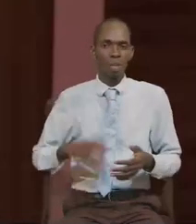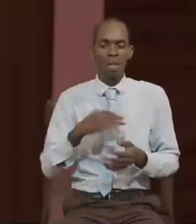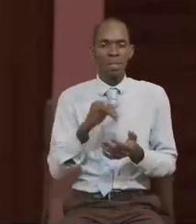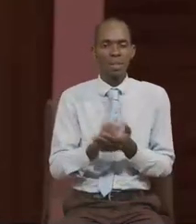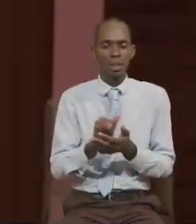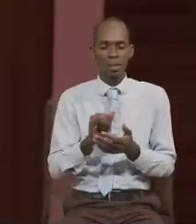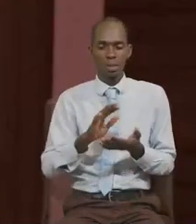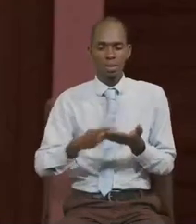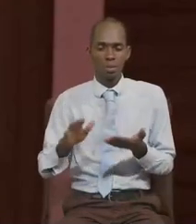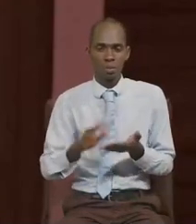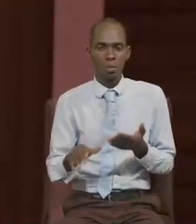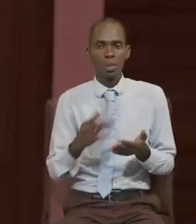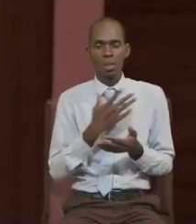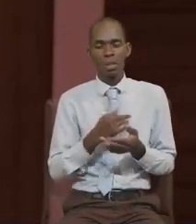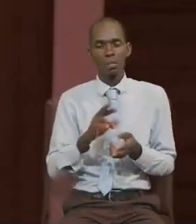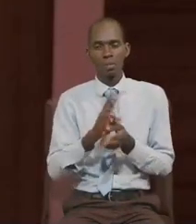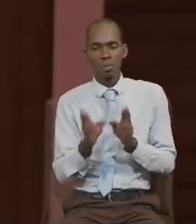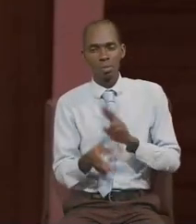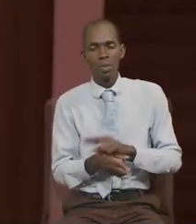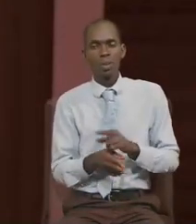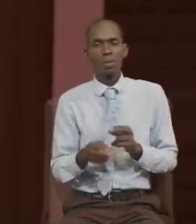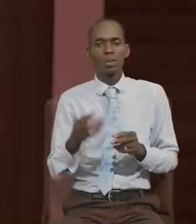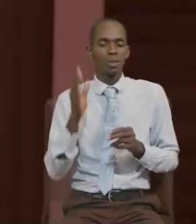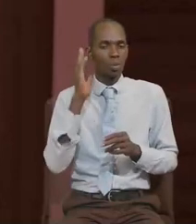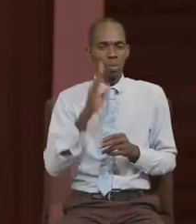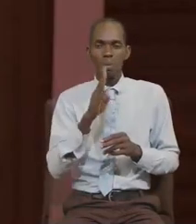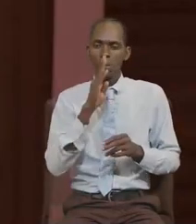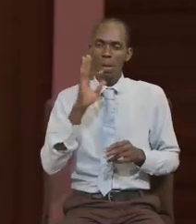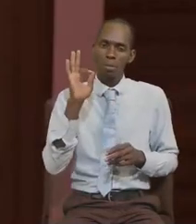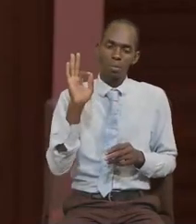et que la repentance, le pardon des péchés serait prêché en son nom